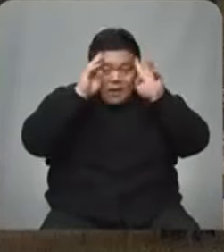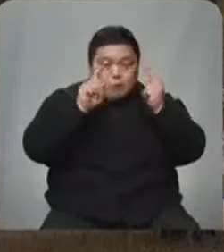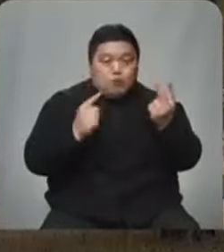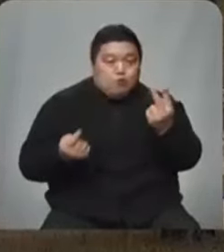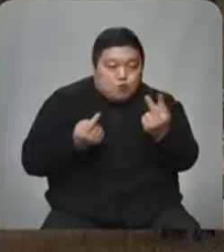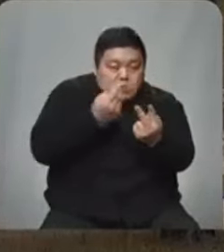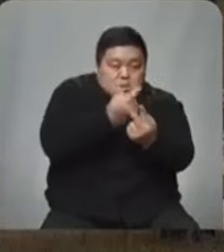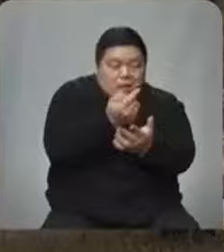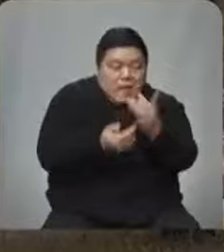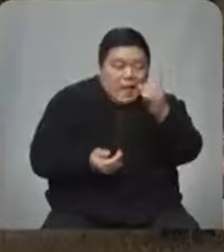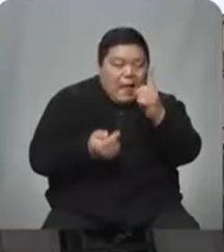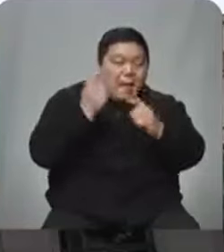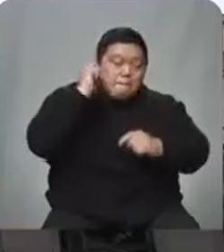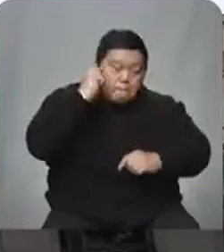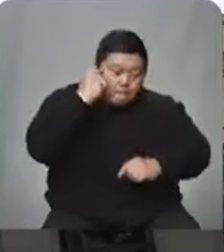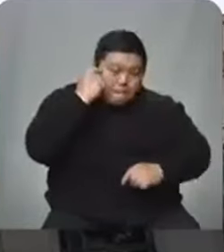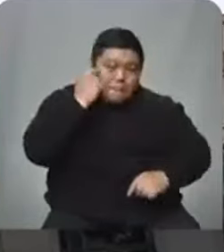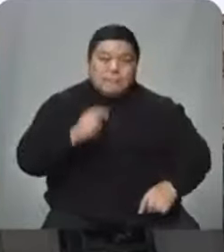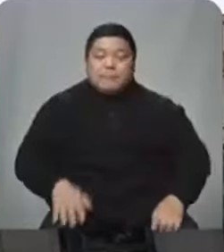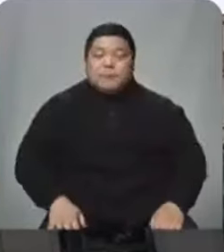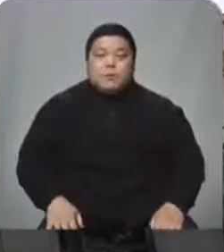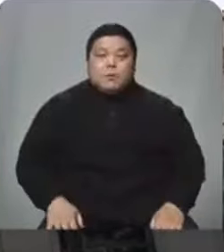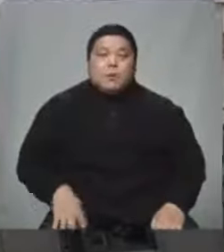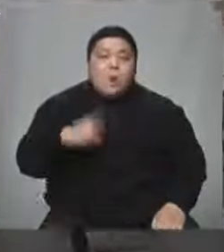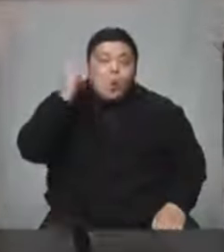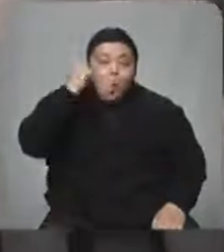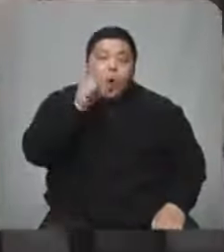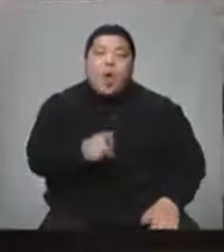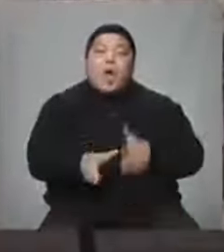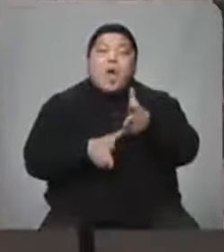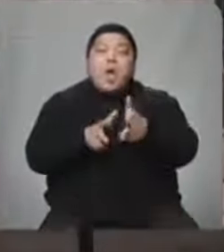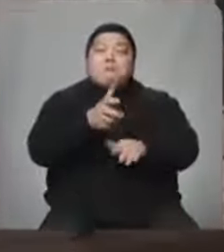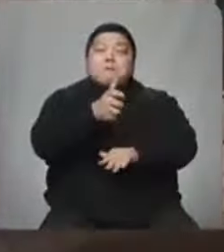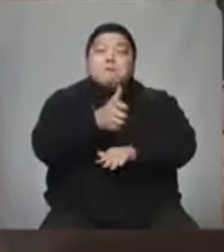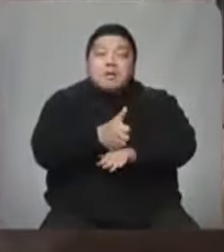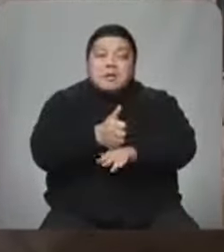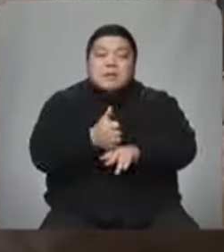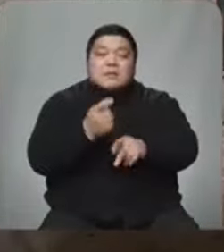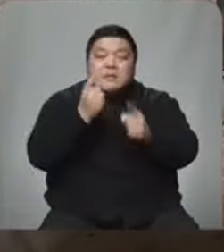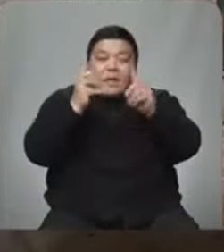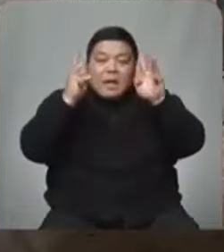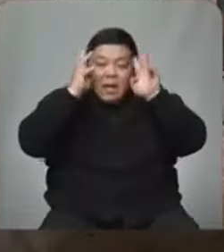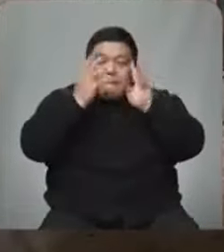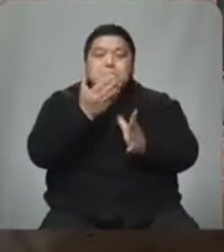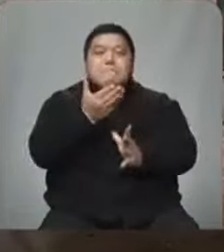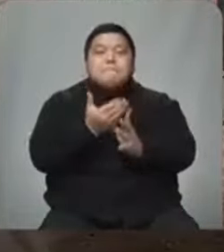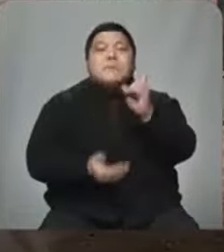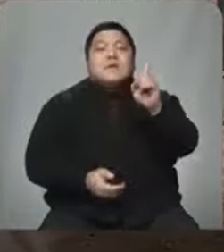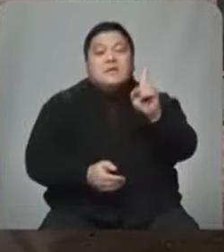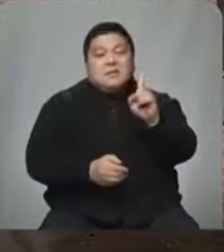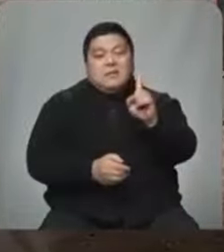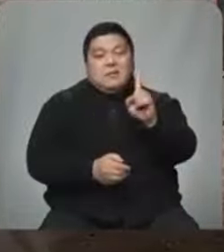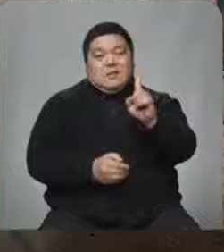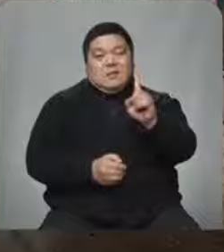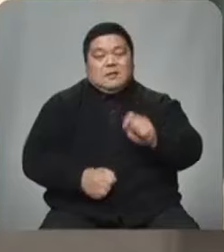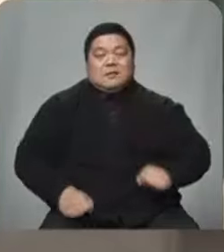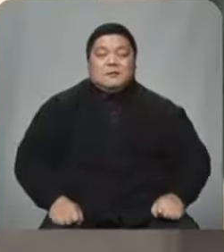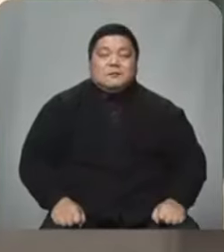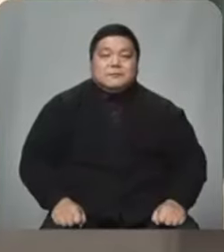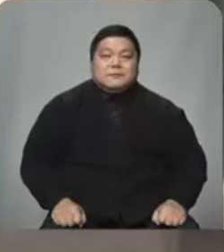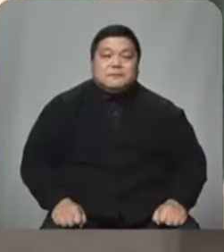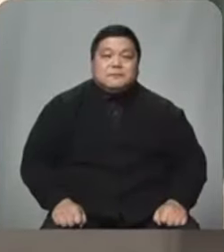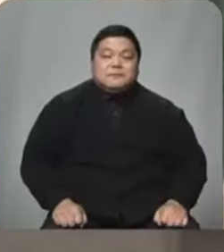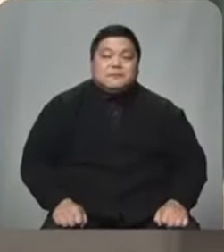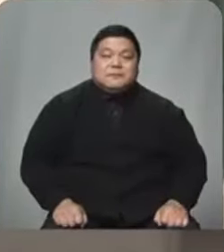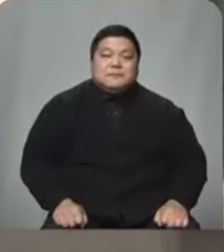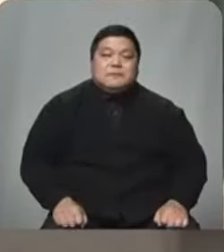했습니다 어떤 방식이 되든 대학관 통합을 전제로 하고 있어 도일 국립대가 출범하게 됩니다 강원